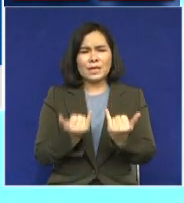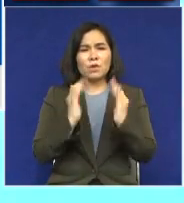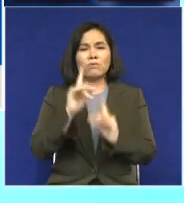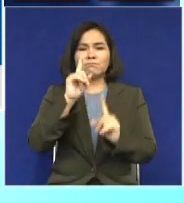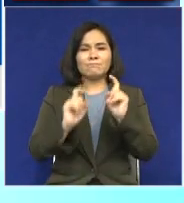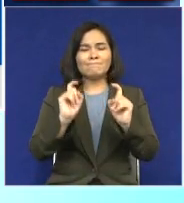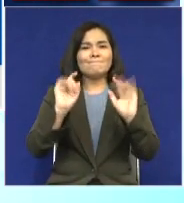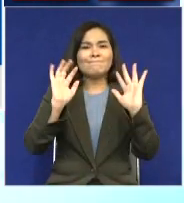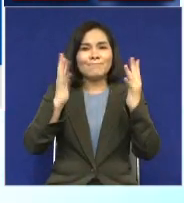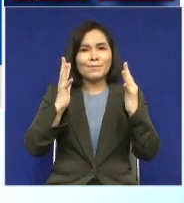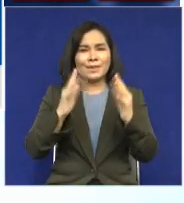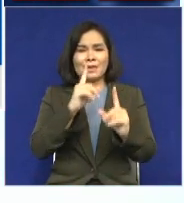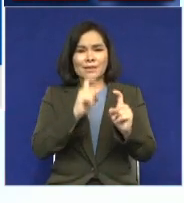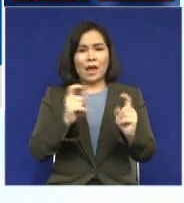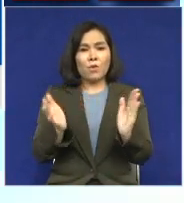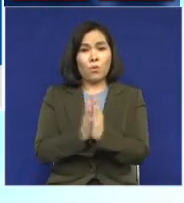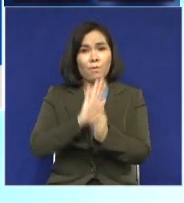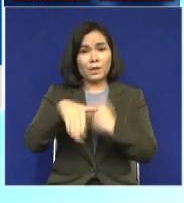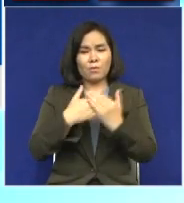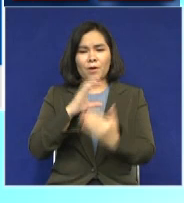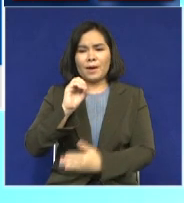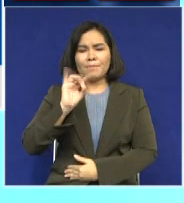คะคงที่อยู่ที่58คนค่ะ